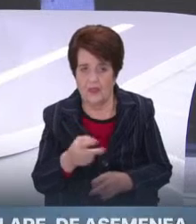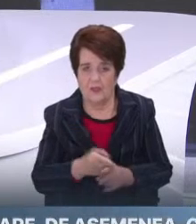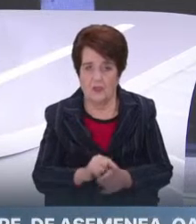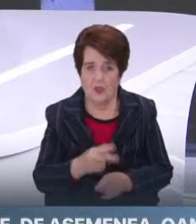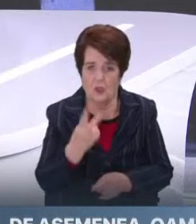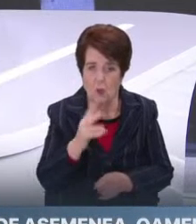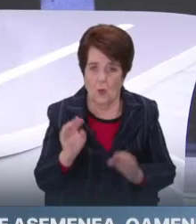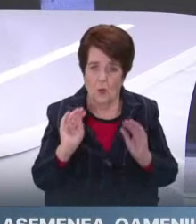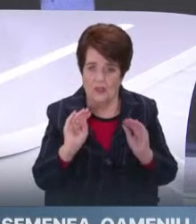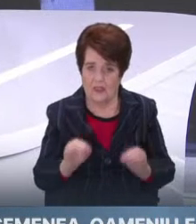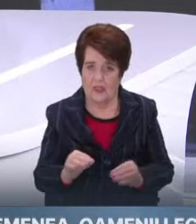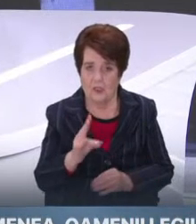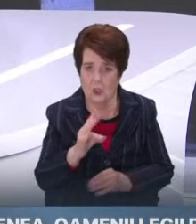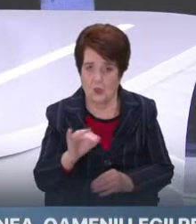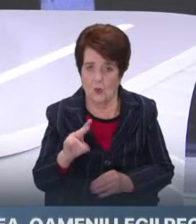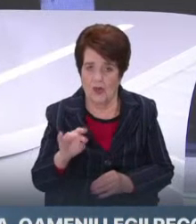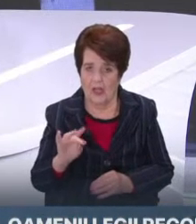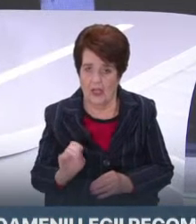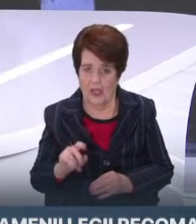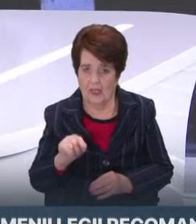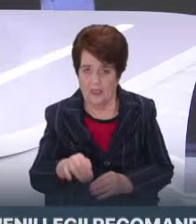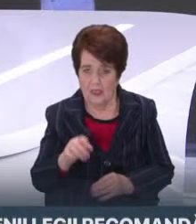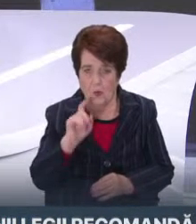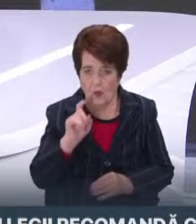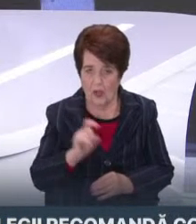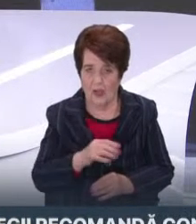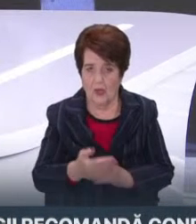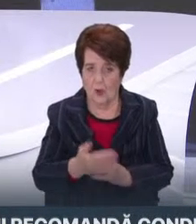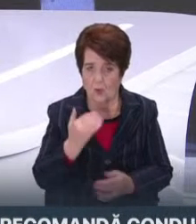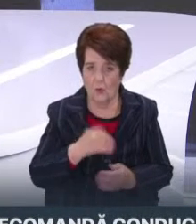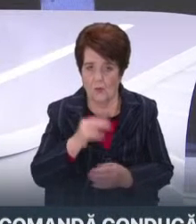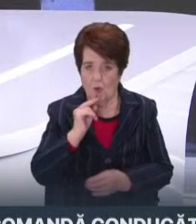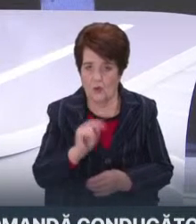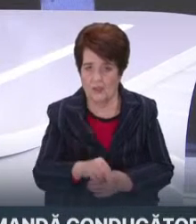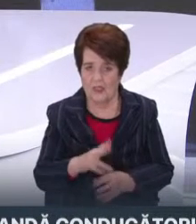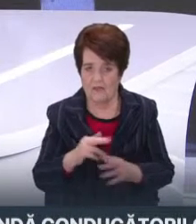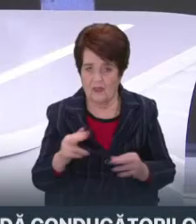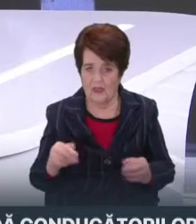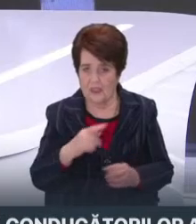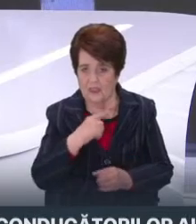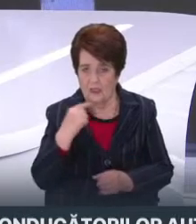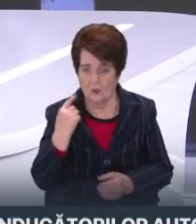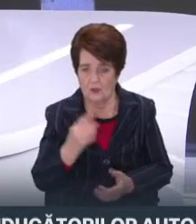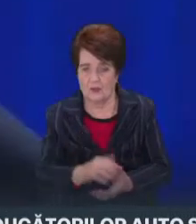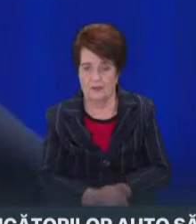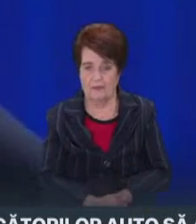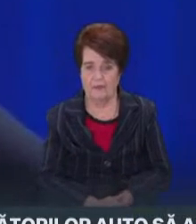două instalații nucleare din Ucraina, în urma acuzațiilor aduse de Federația Rusă.